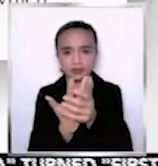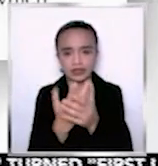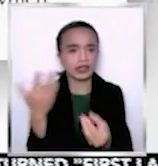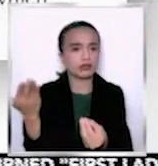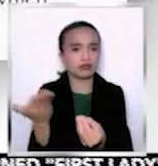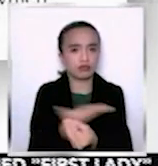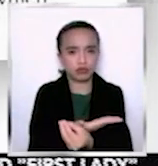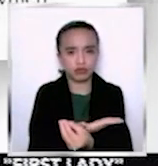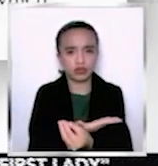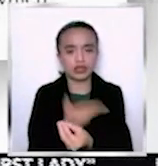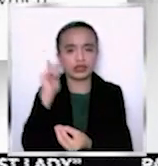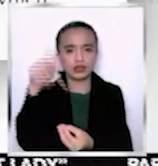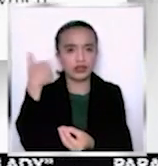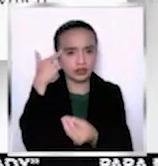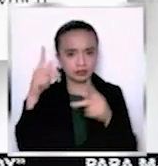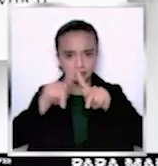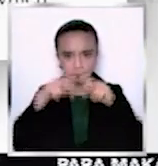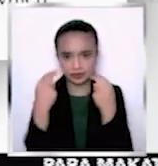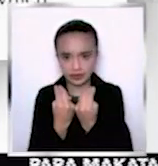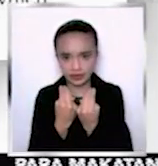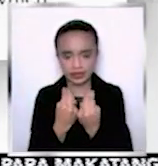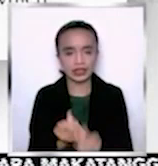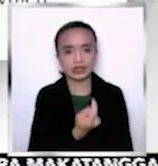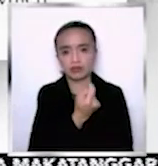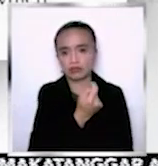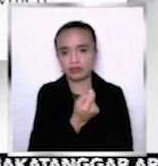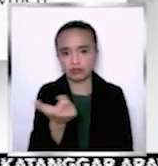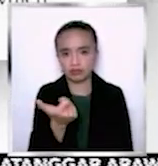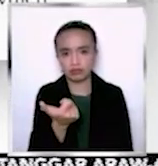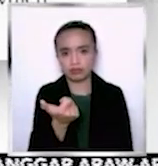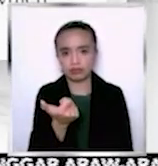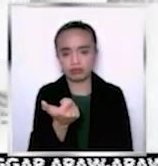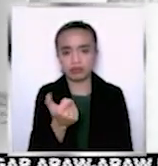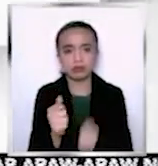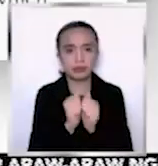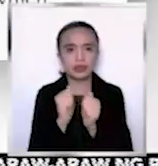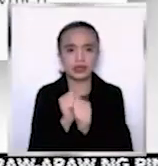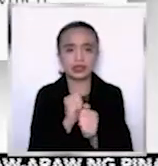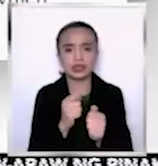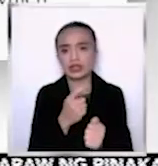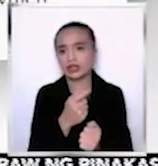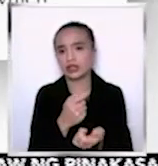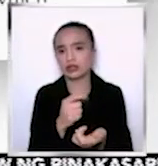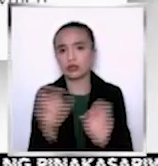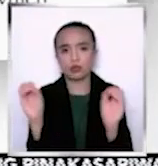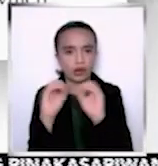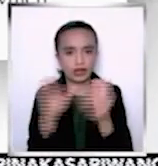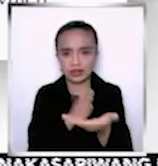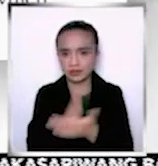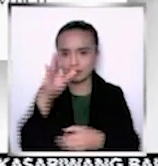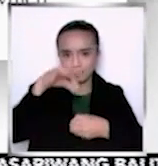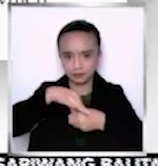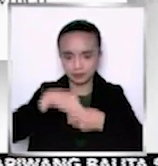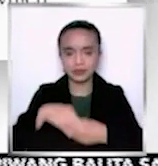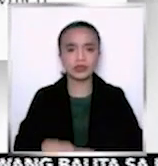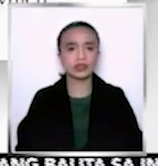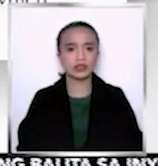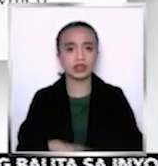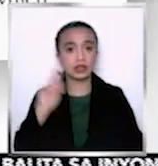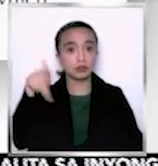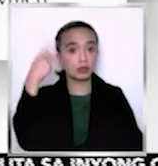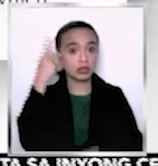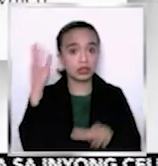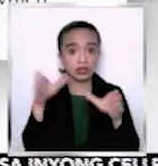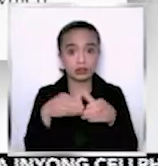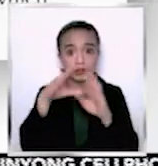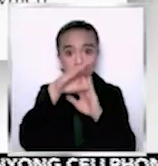sa gobyerno, at pagtanggal sa right of suffrage o karapatang bumoto. Pagmumultahin din ng political party ng hindi bababa